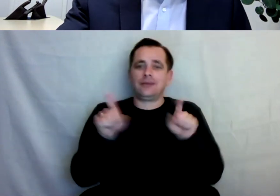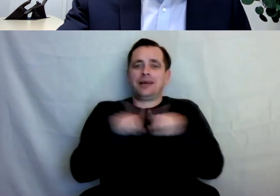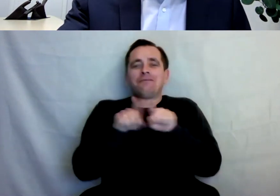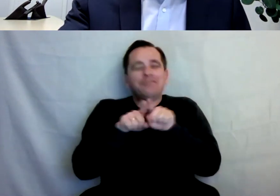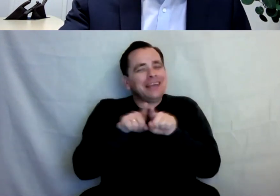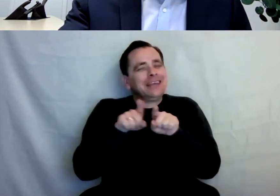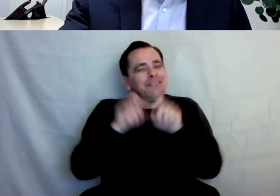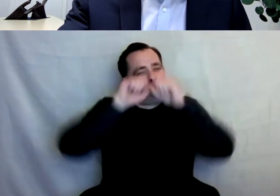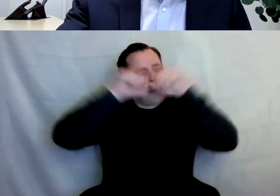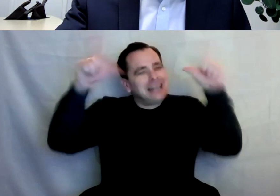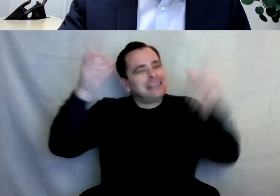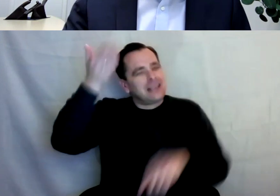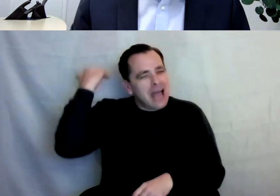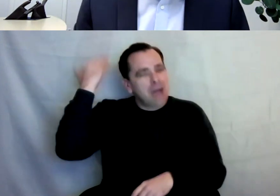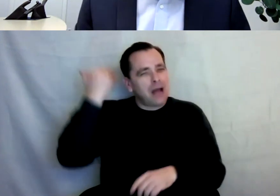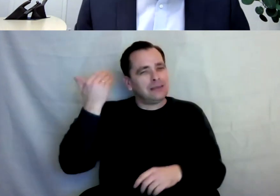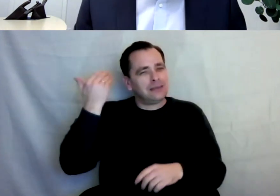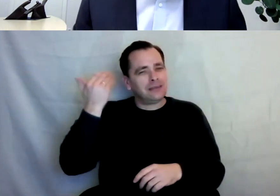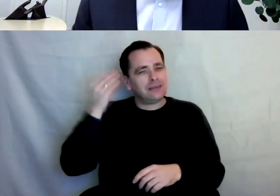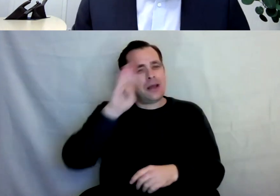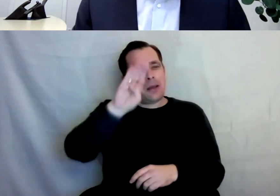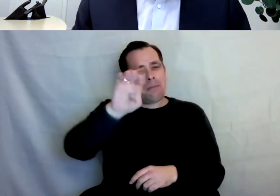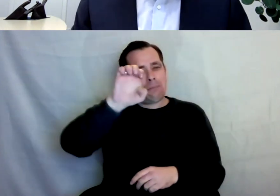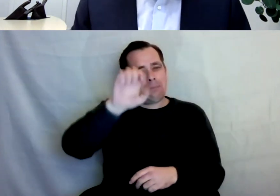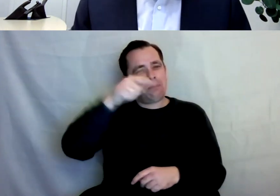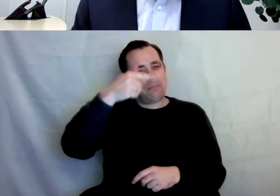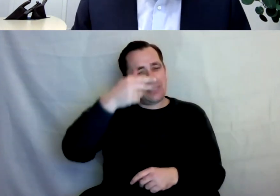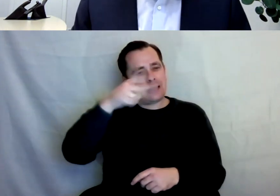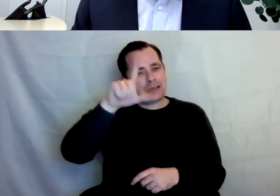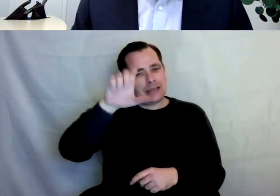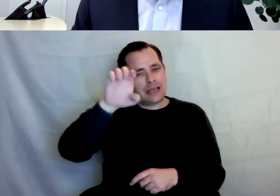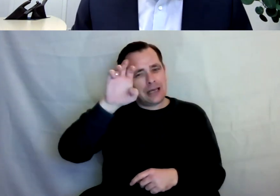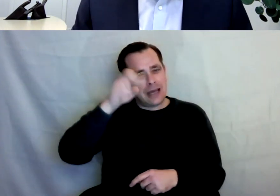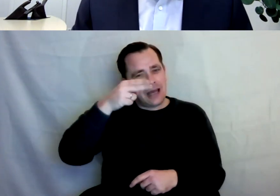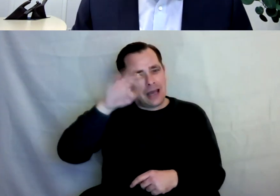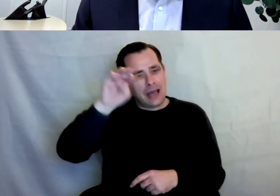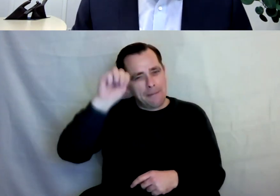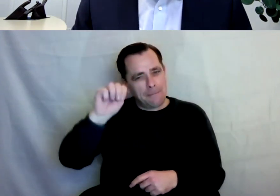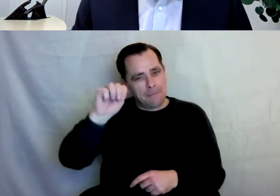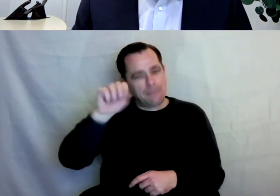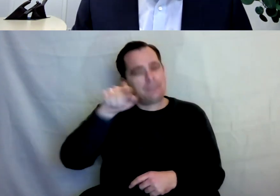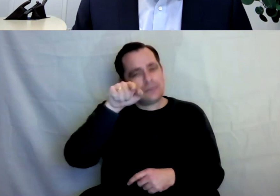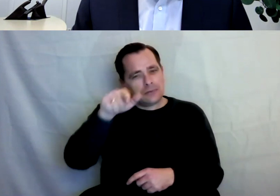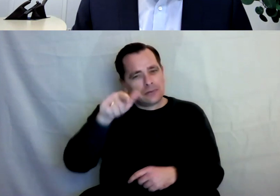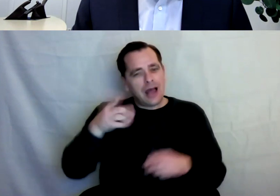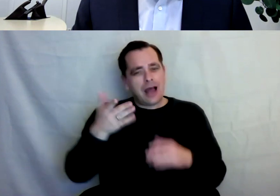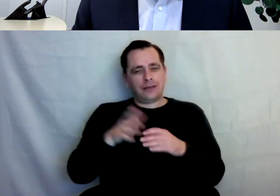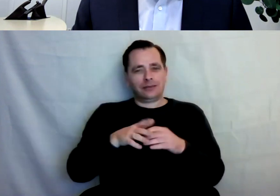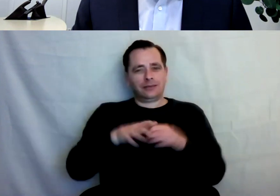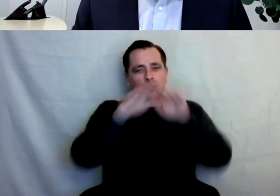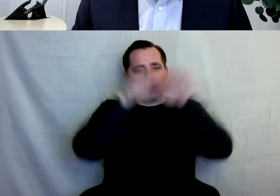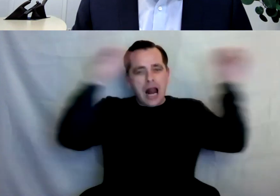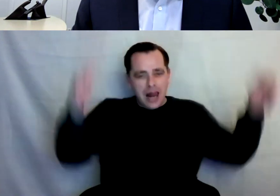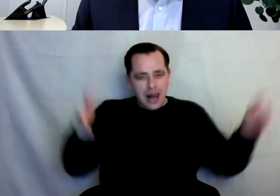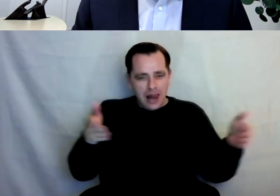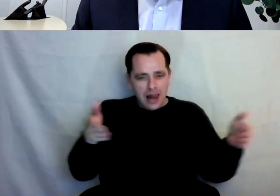weniger. Und das ist ja nun auch ein schönes Bild und vielleicht können wir auch darüber nachdenken. Klar sind große, volle Kirchen wenigstens einmal zu Weihnachten eigentlich eine